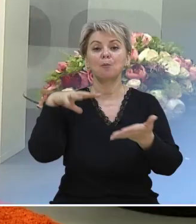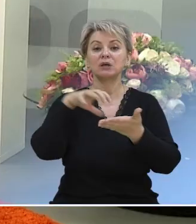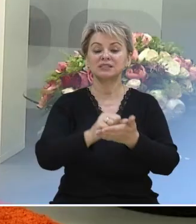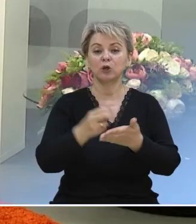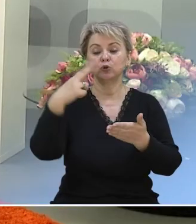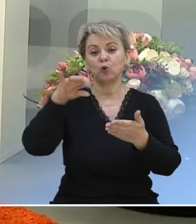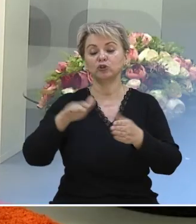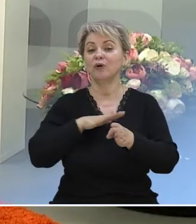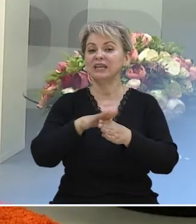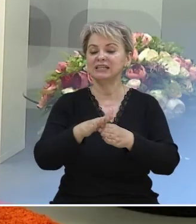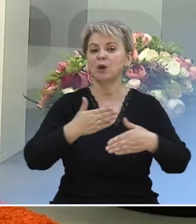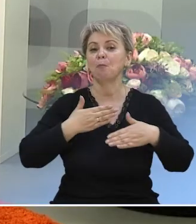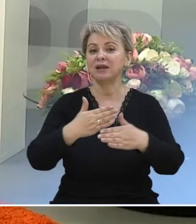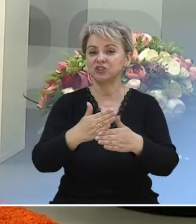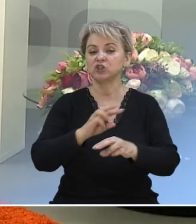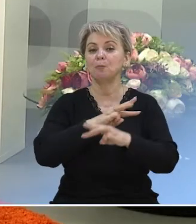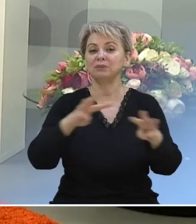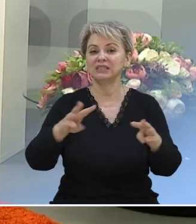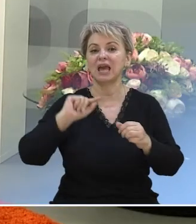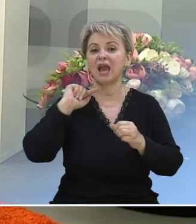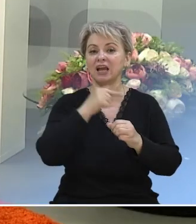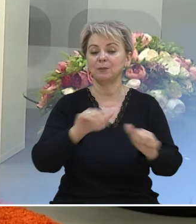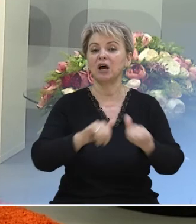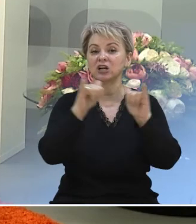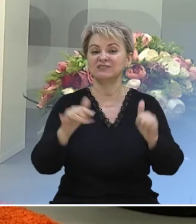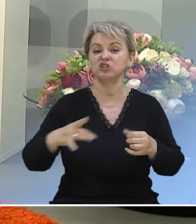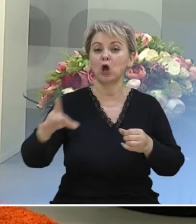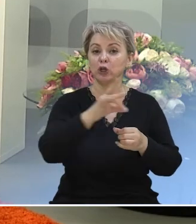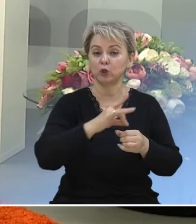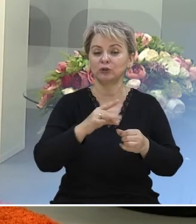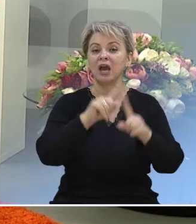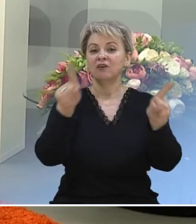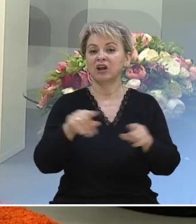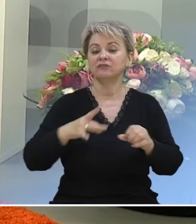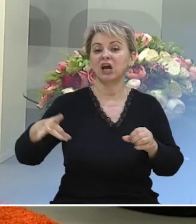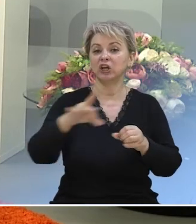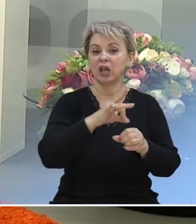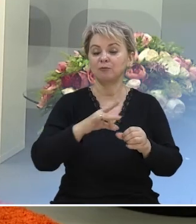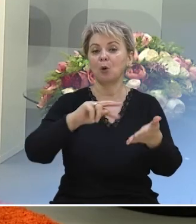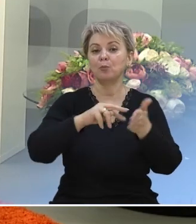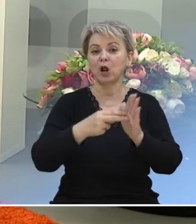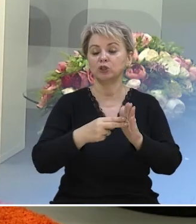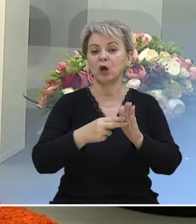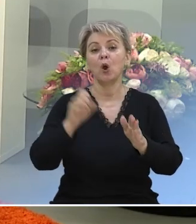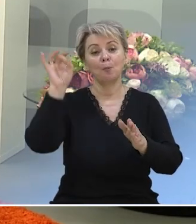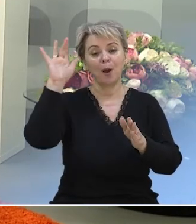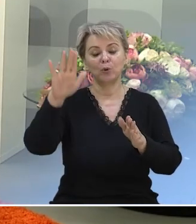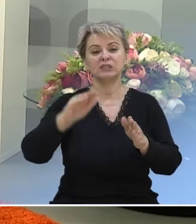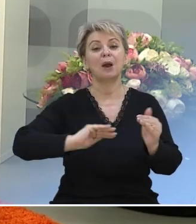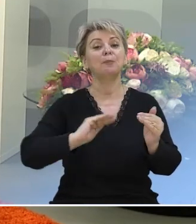Спецпроект «Самозанятые на Дону» реализуется при поддержке Министерства экономического развития региона в рамках регионального